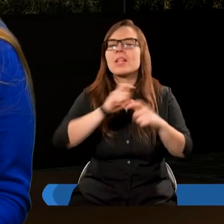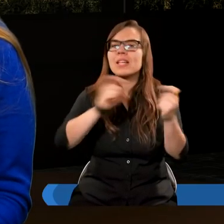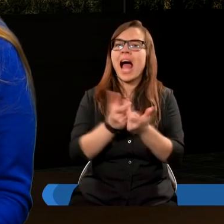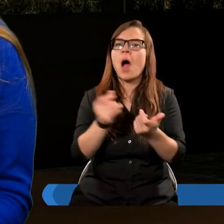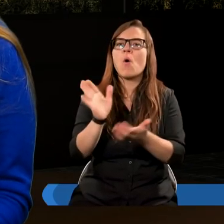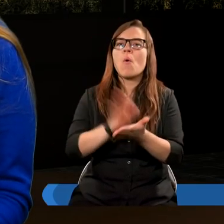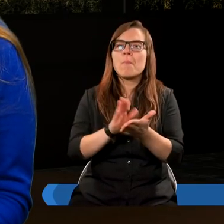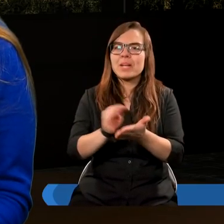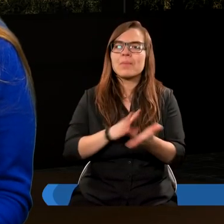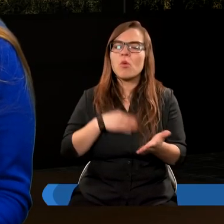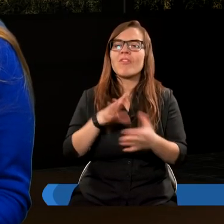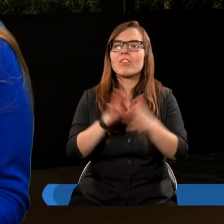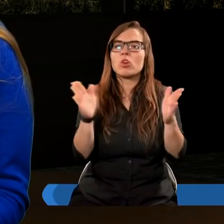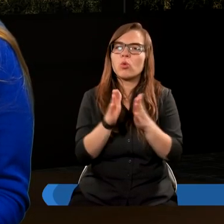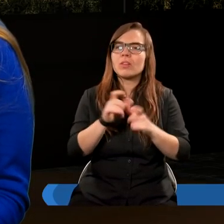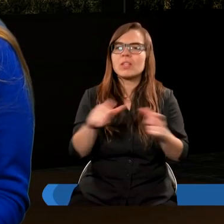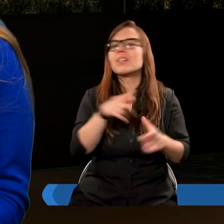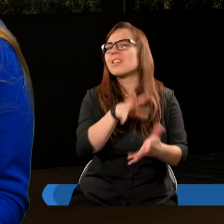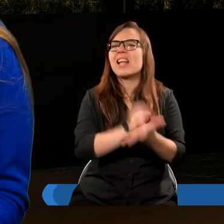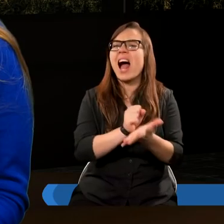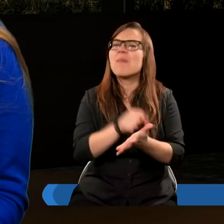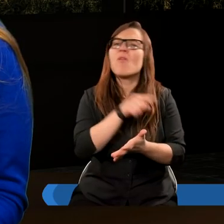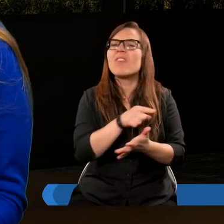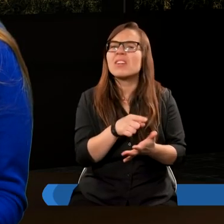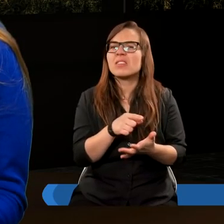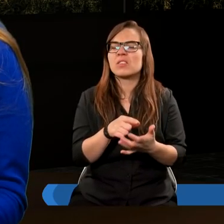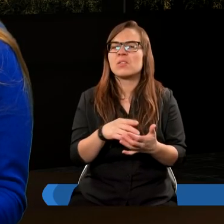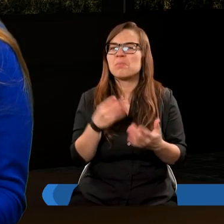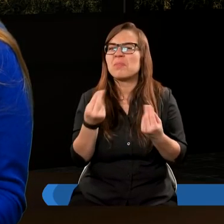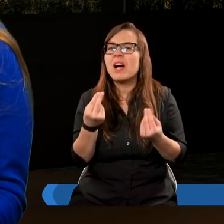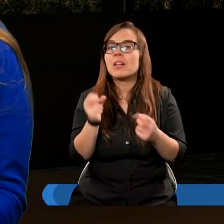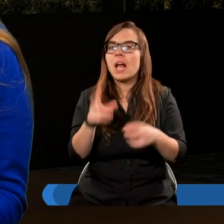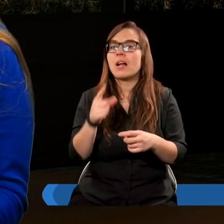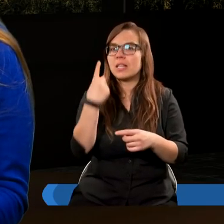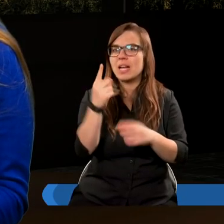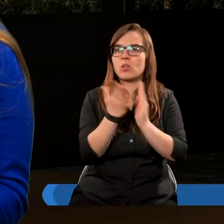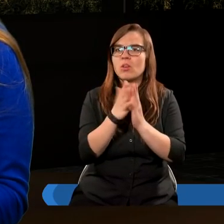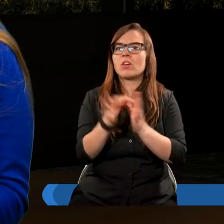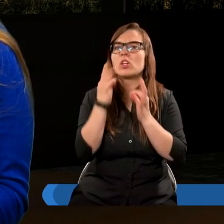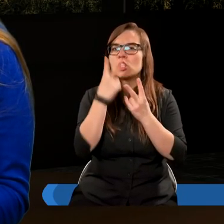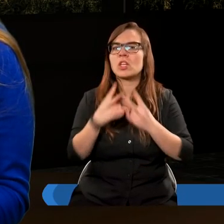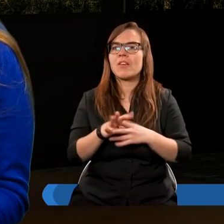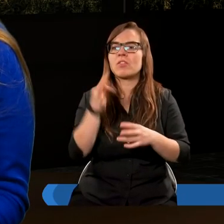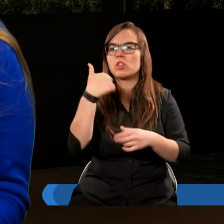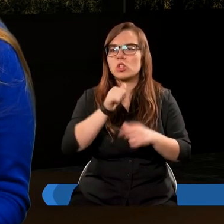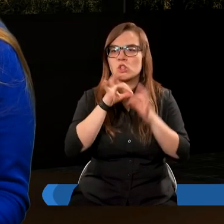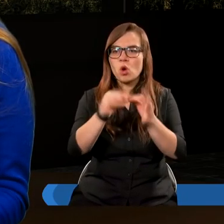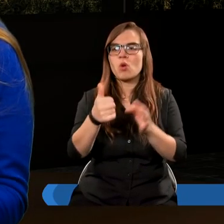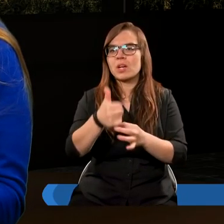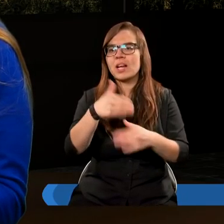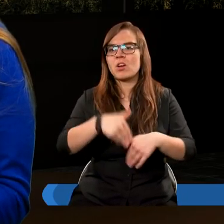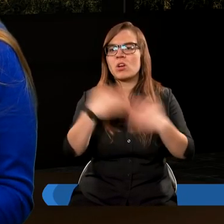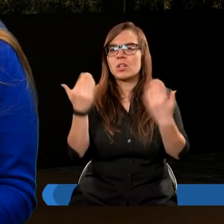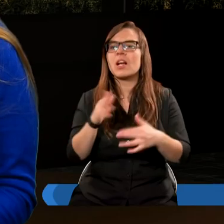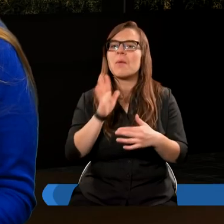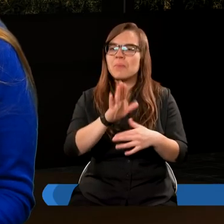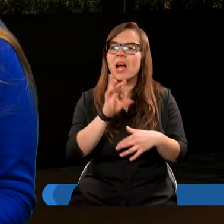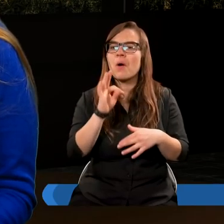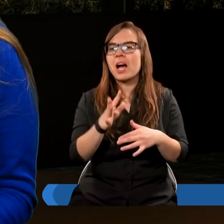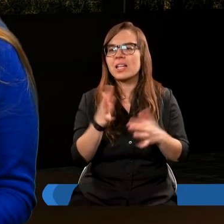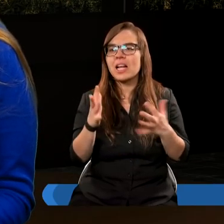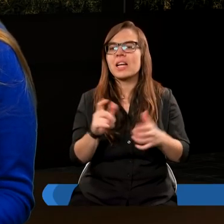Biblię. I zajmowało jej to praktycznie tak, że jedną księgę czytała w ciągu jednego dnia. I kiedy miała taki